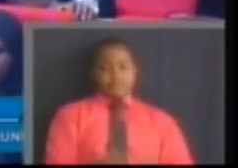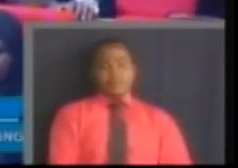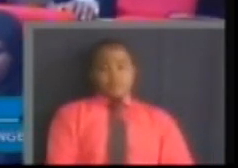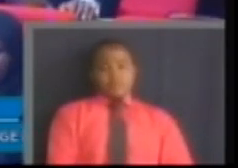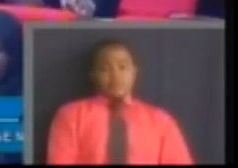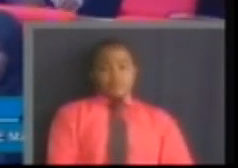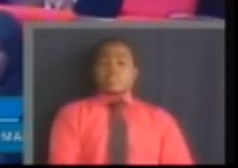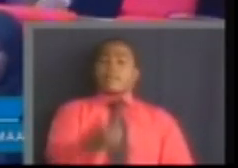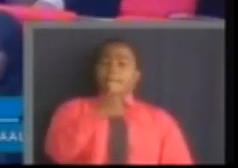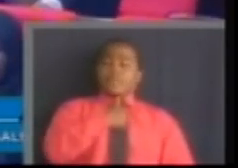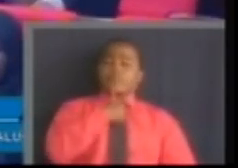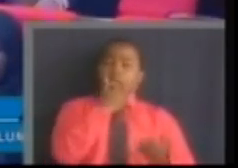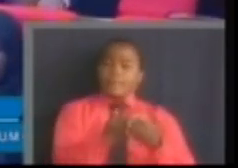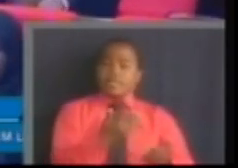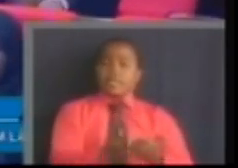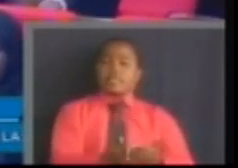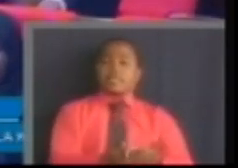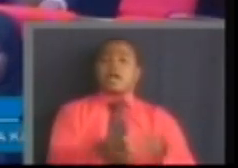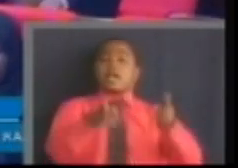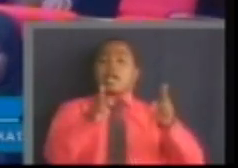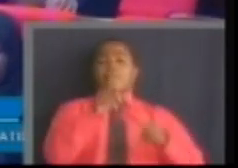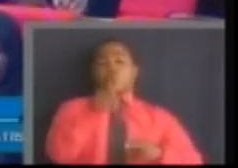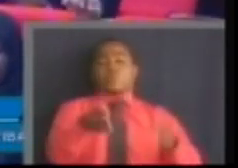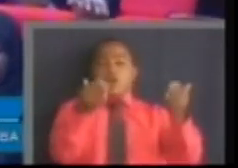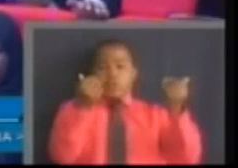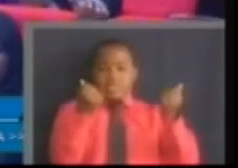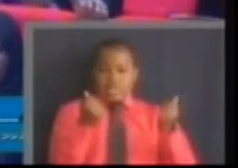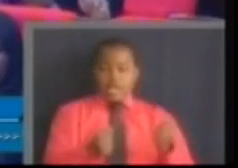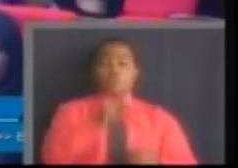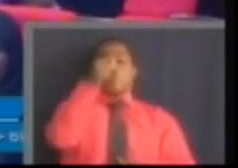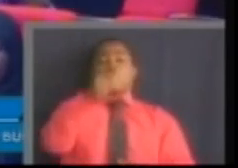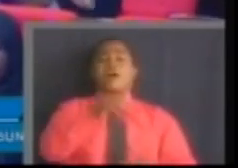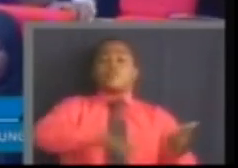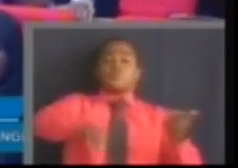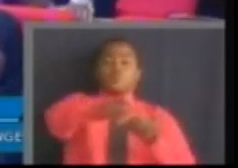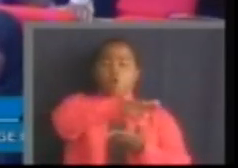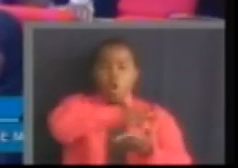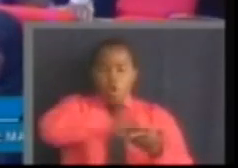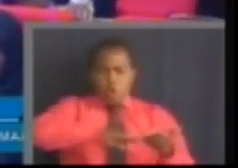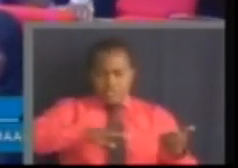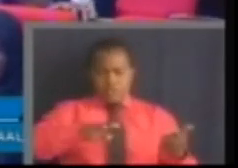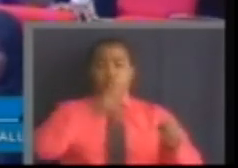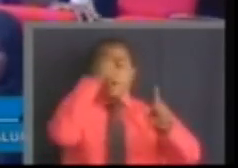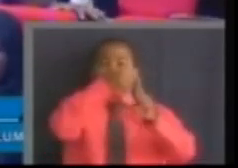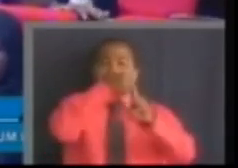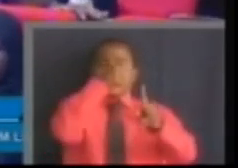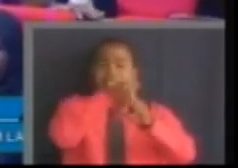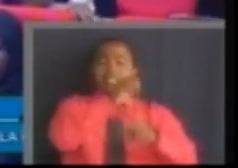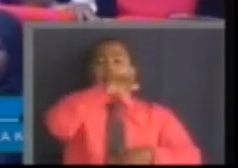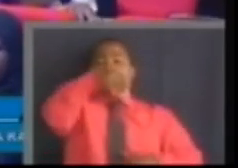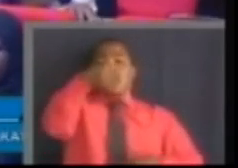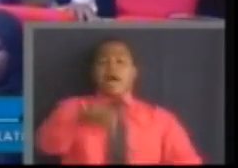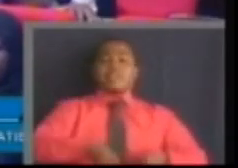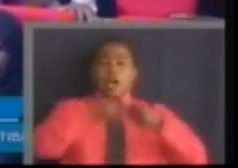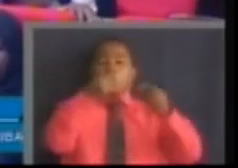Mimi ningependekeza kama kutakuwa na uwezekano, na wale wote wanaoshabikia baada ya kupewa ile adhabu